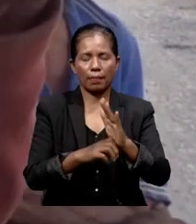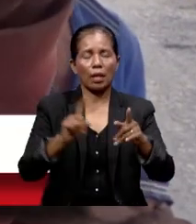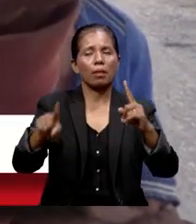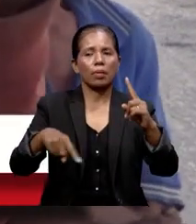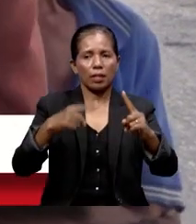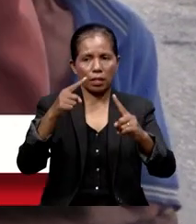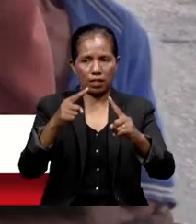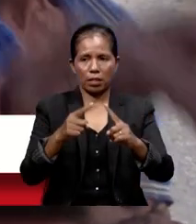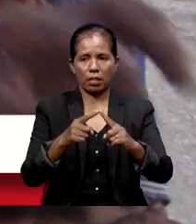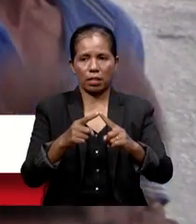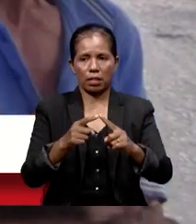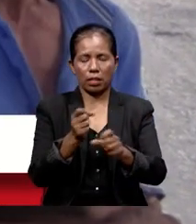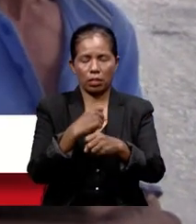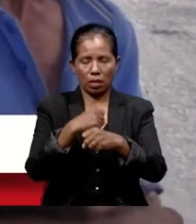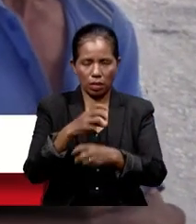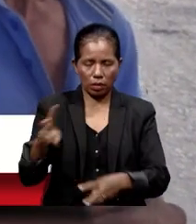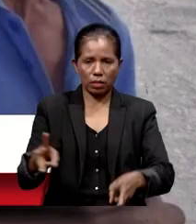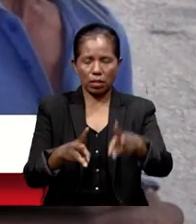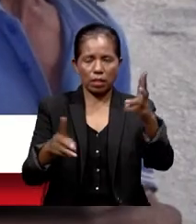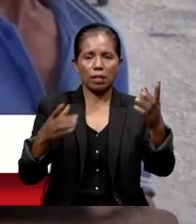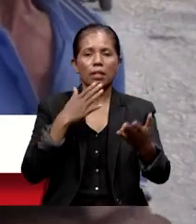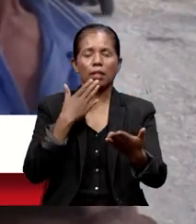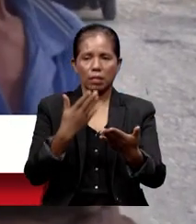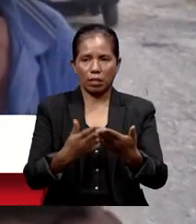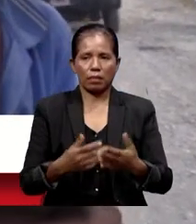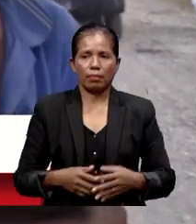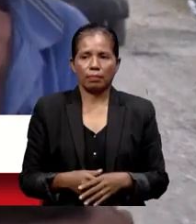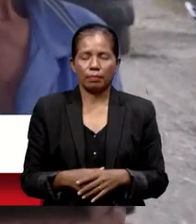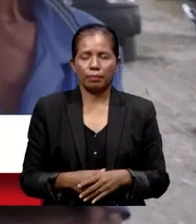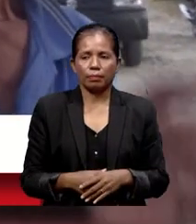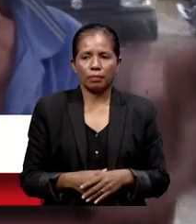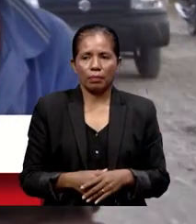hirama, atu halu istrare ne dia.